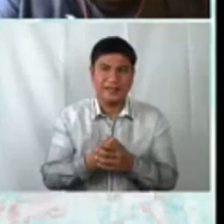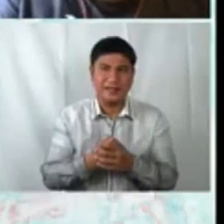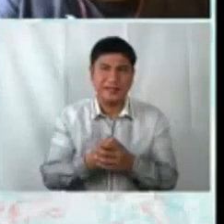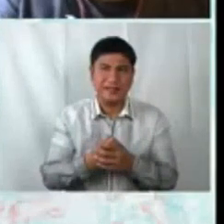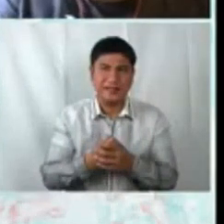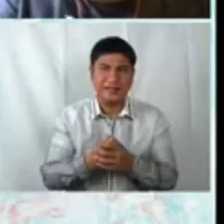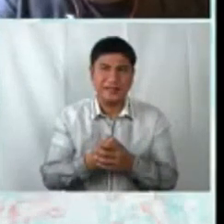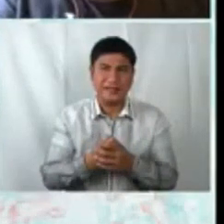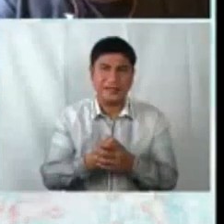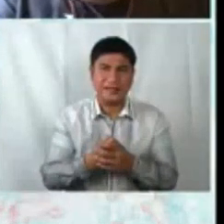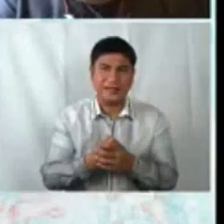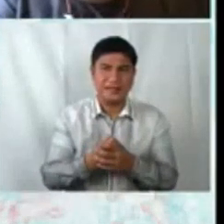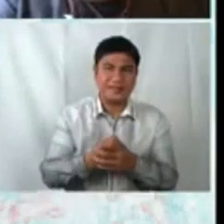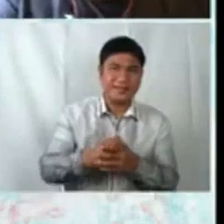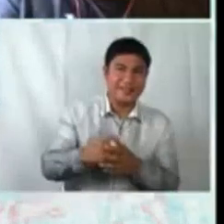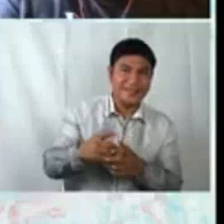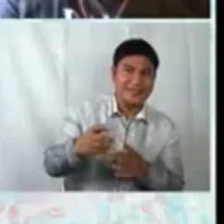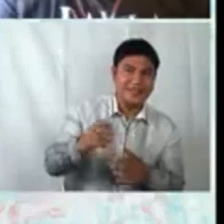Parang ako yun, na.